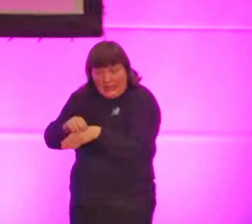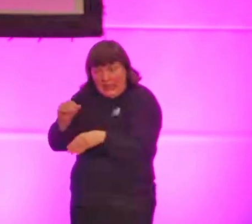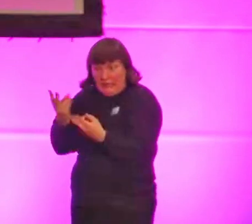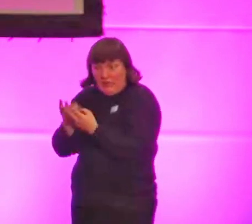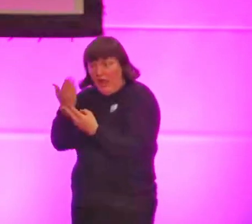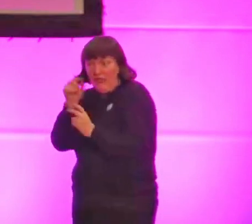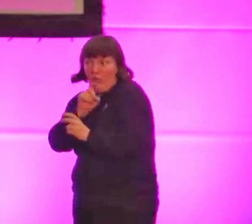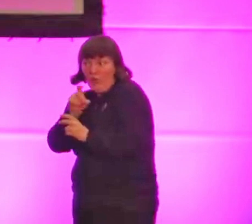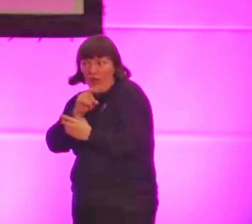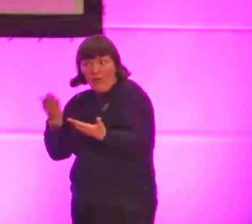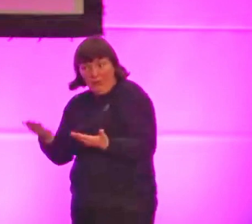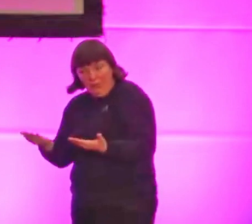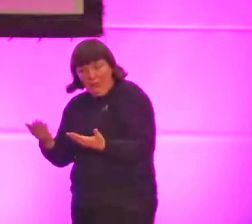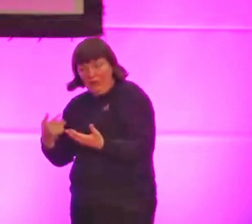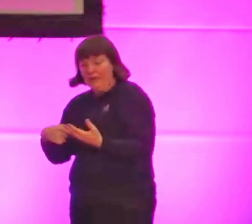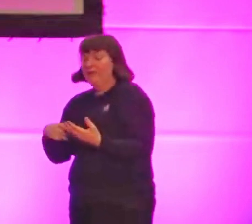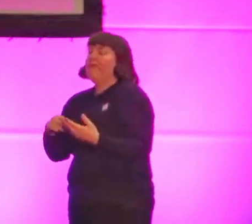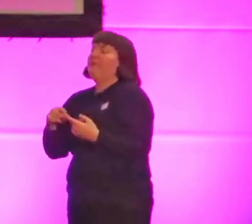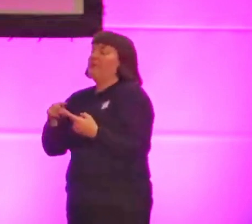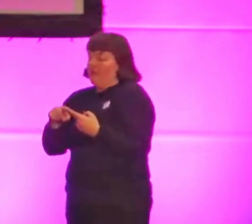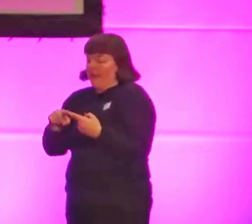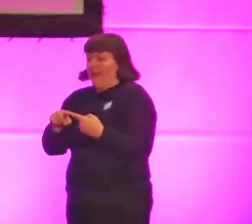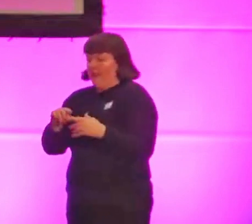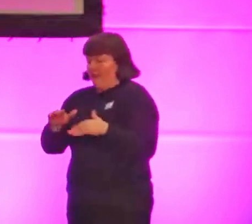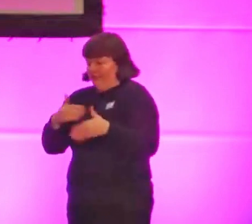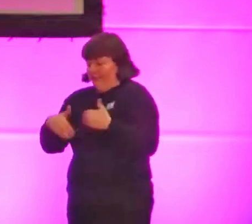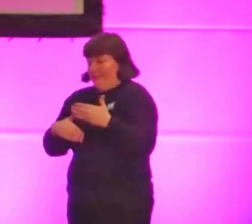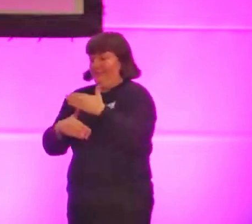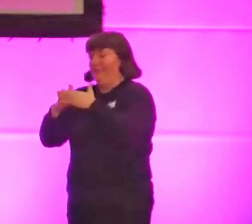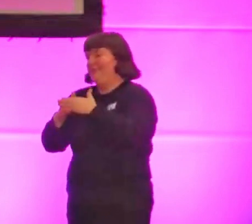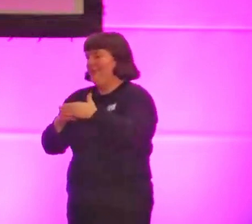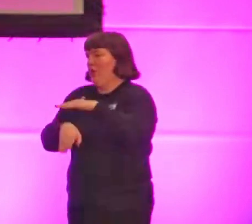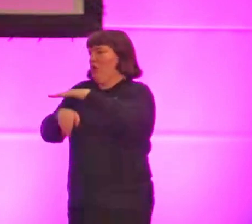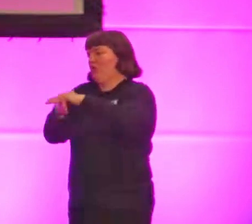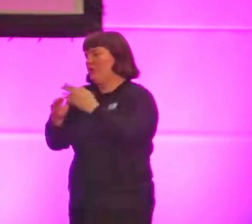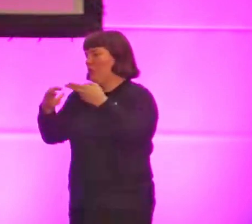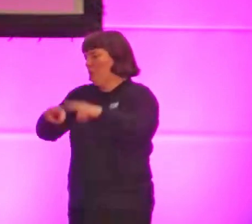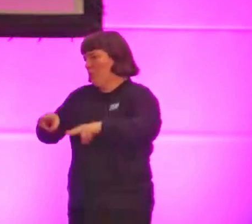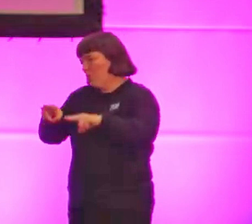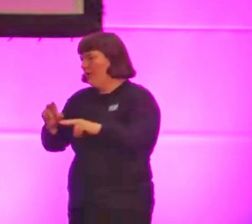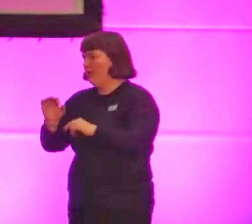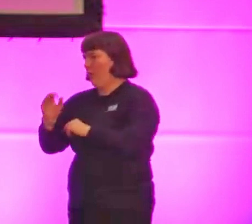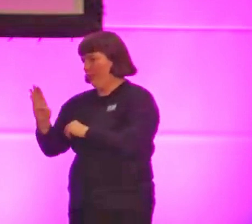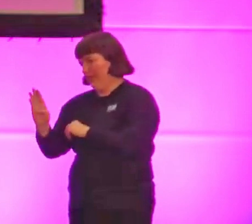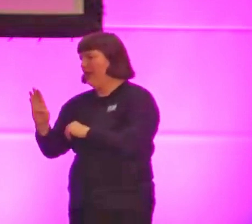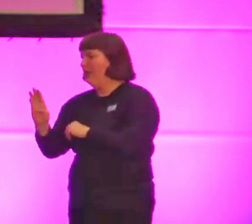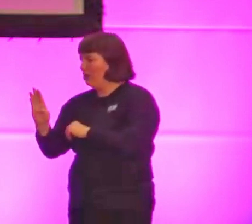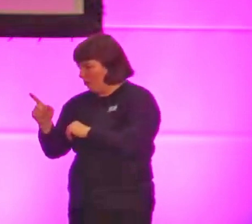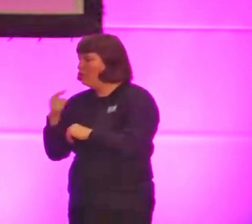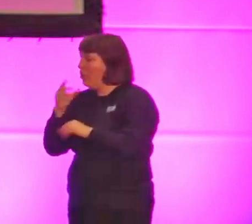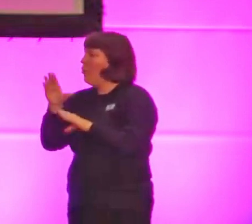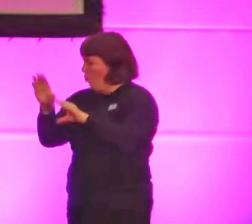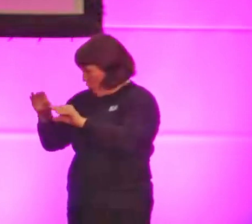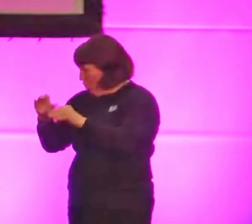Sverige. Och detta gick ända upp till högsta domstolen som kom fram till att Sverige har